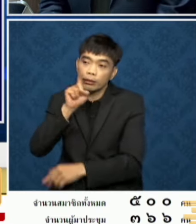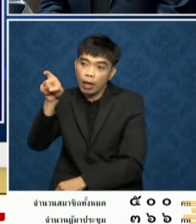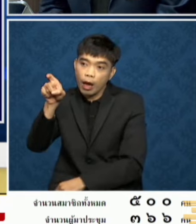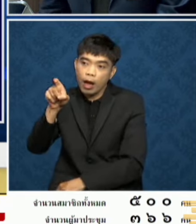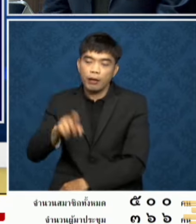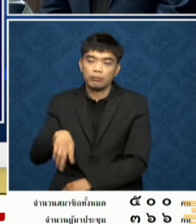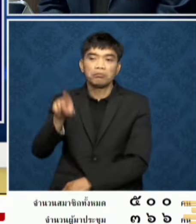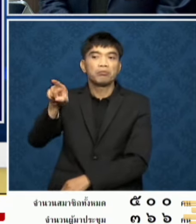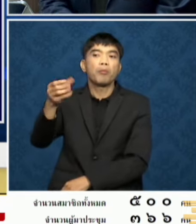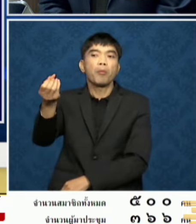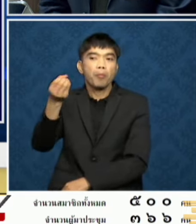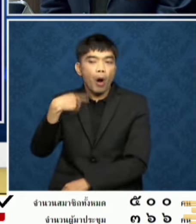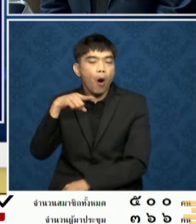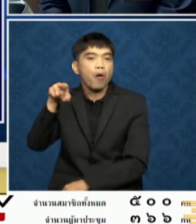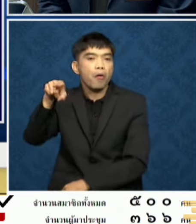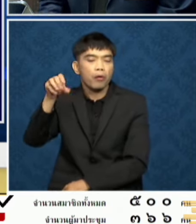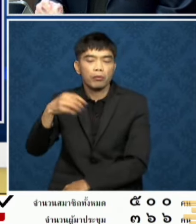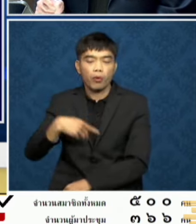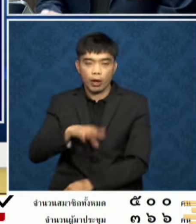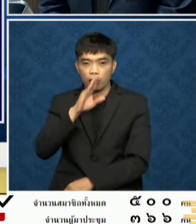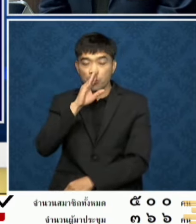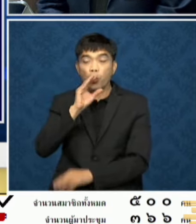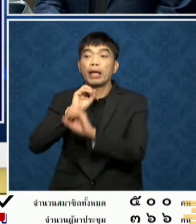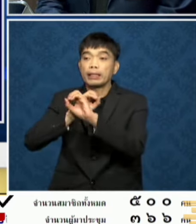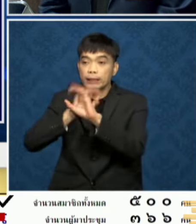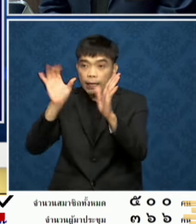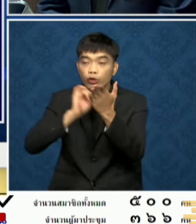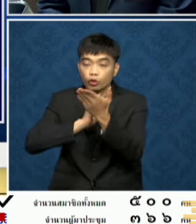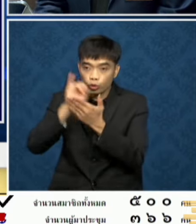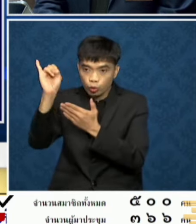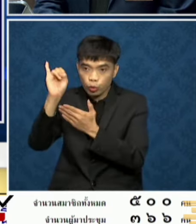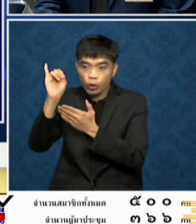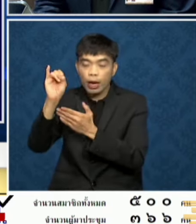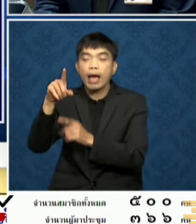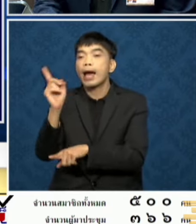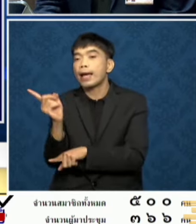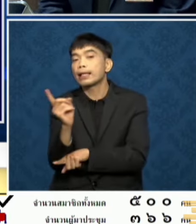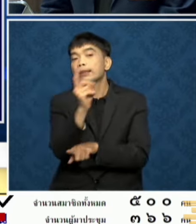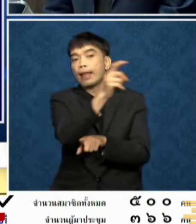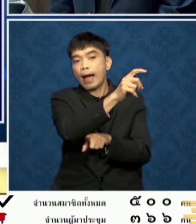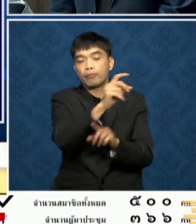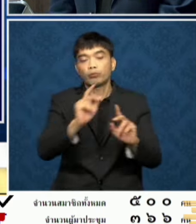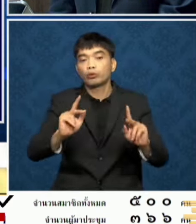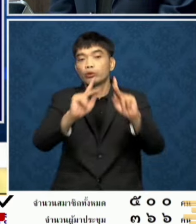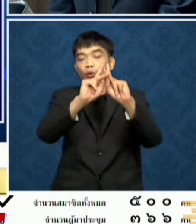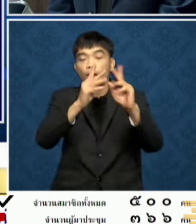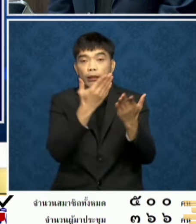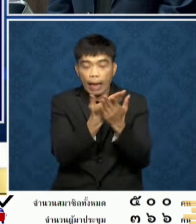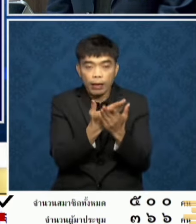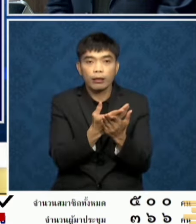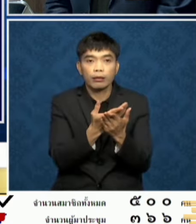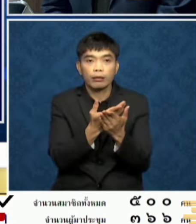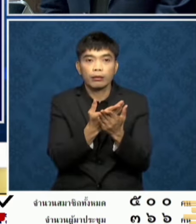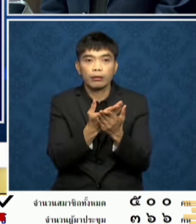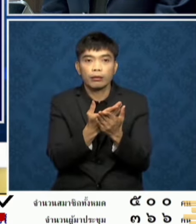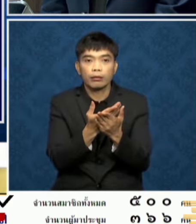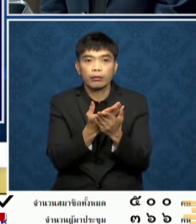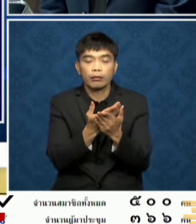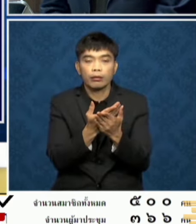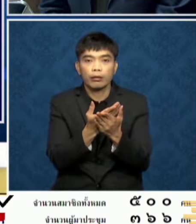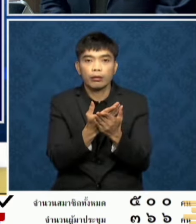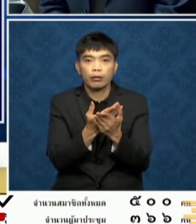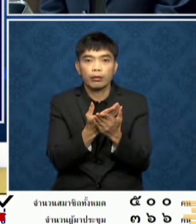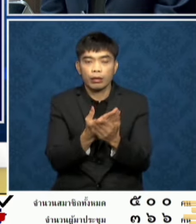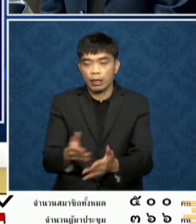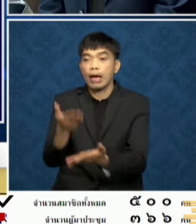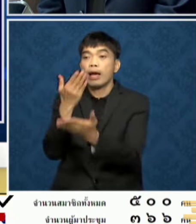น่วยงานปฏิเสธการตอบกลับแจ้งว่าเพื่อความชัดเจนและถูกต้องรบกวนสอบถามกระทรวงการคลังฟังไม่ผิดก็ท่านประธาน